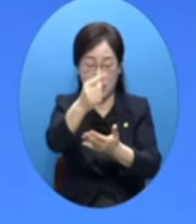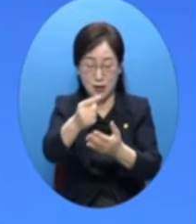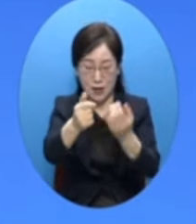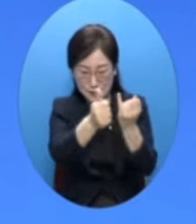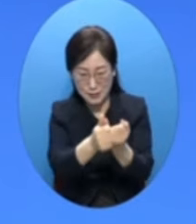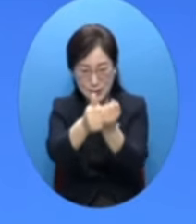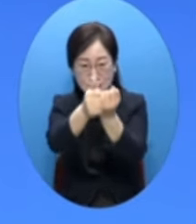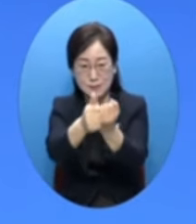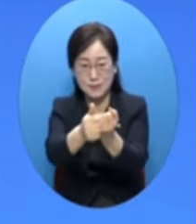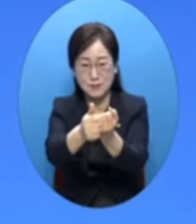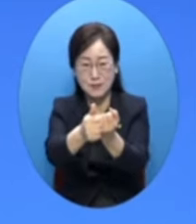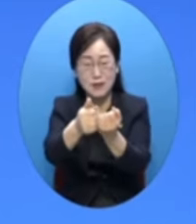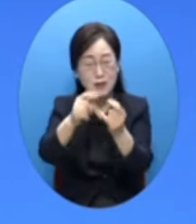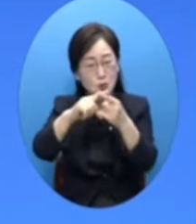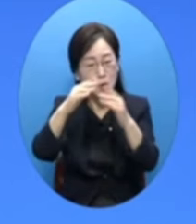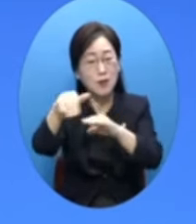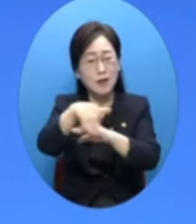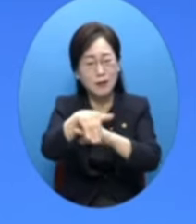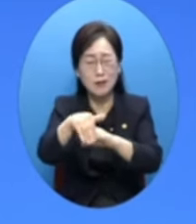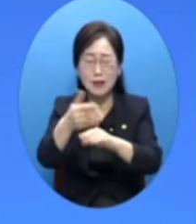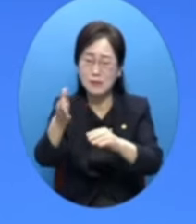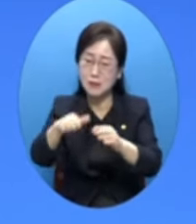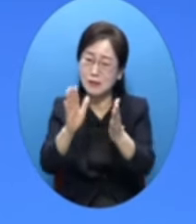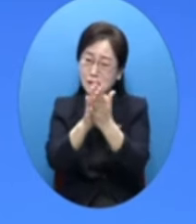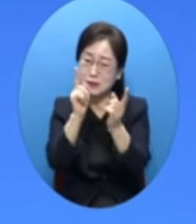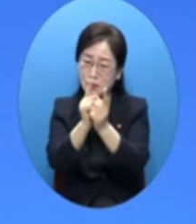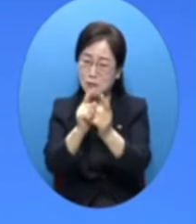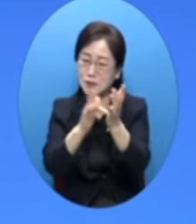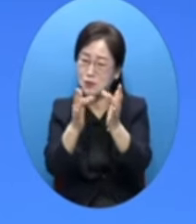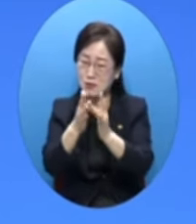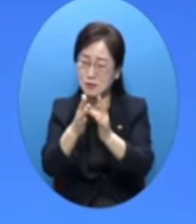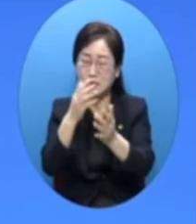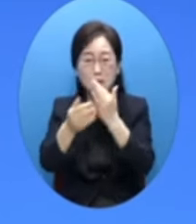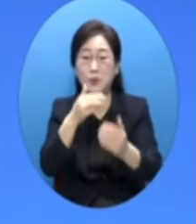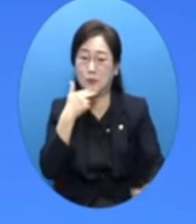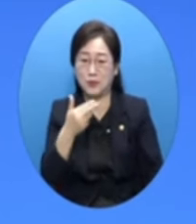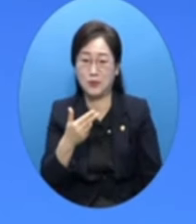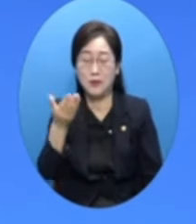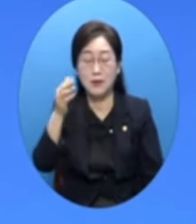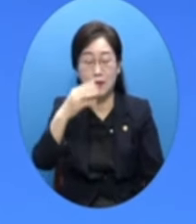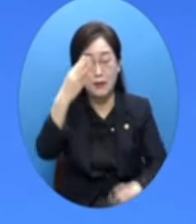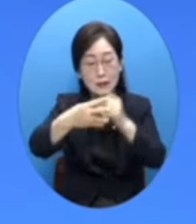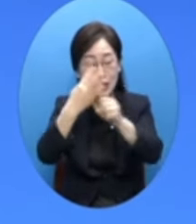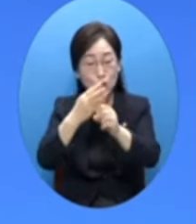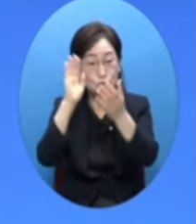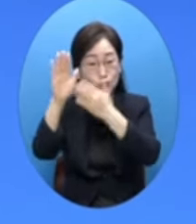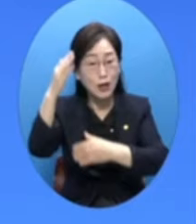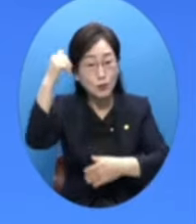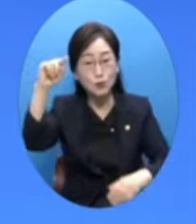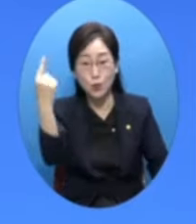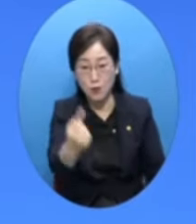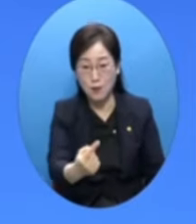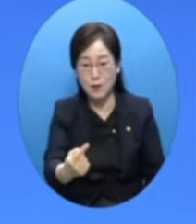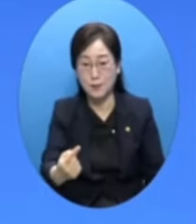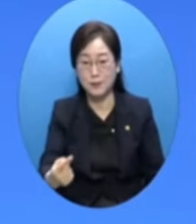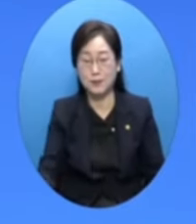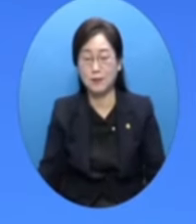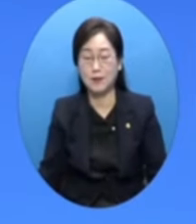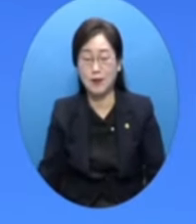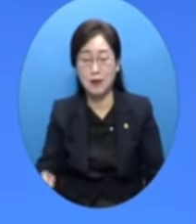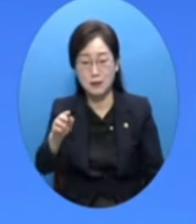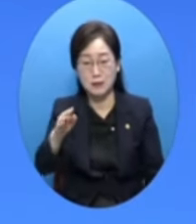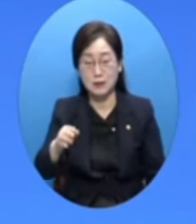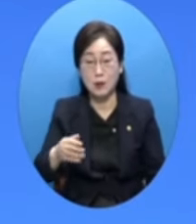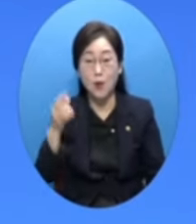만나지 못했습니다. 그런데 4년 후에 돌아왔는데 본인이 파견 나가면서 받았던 그